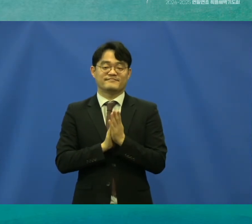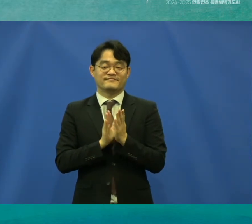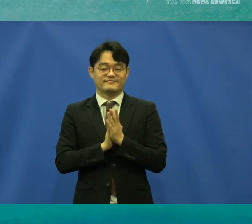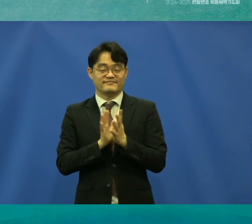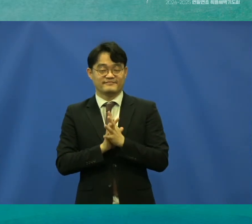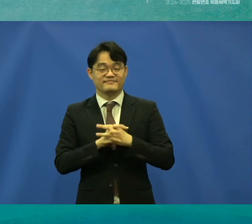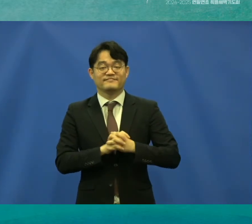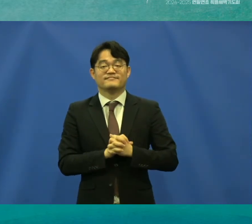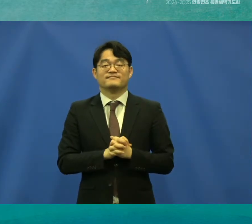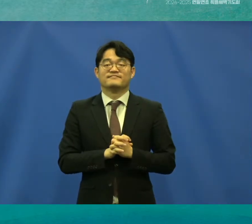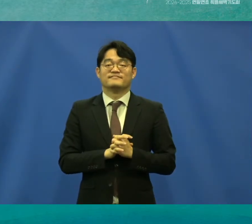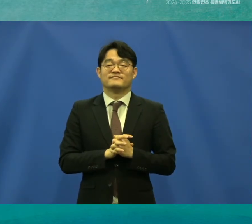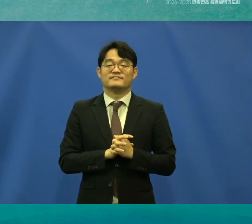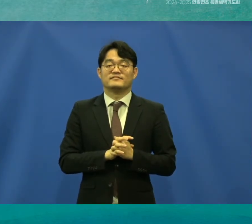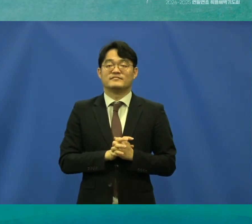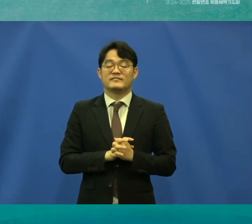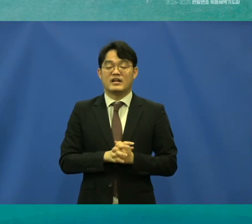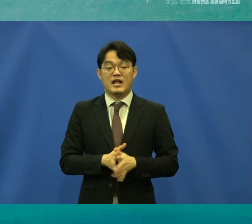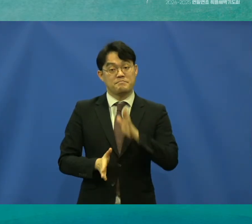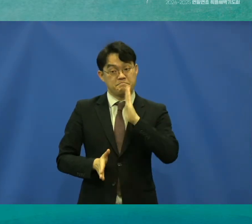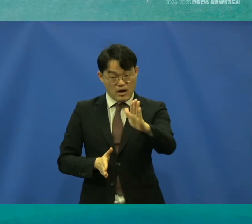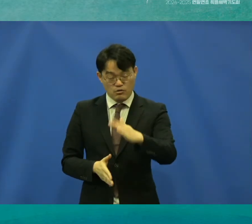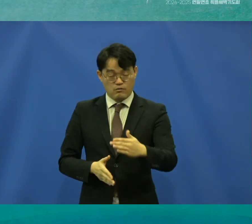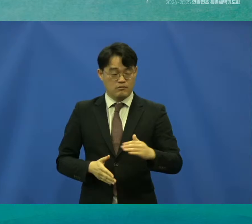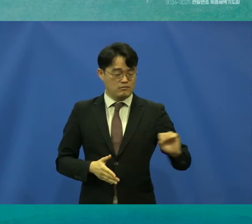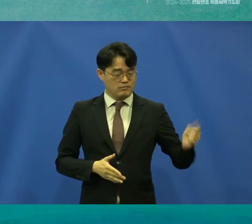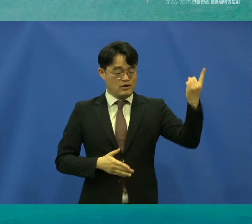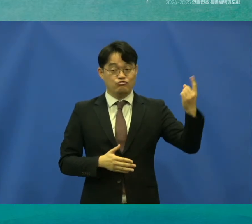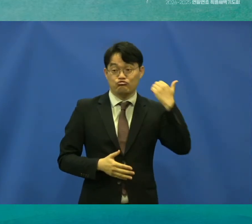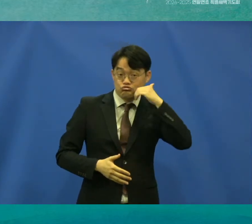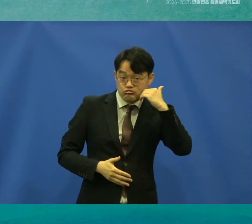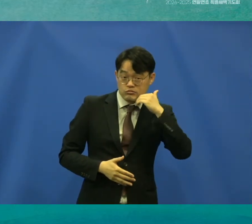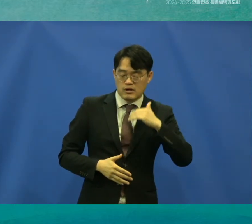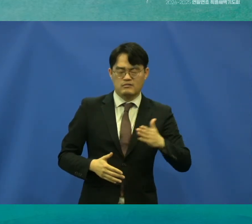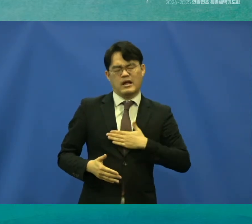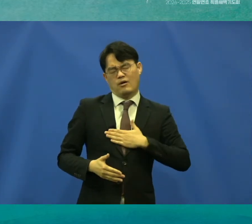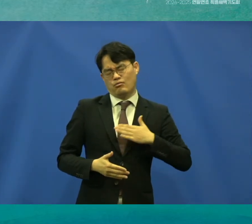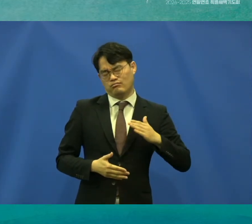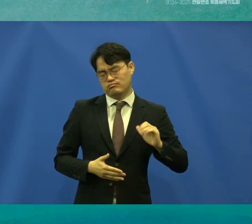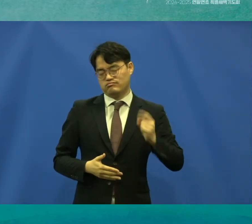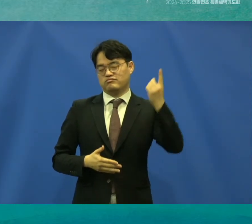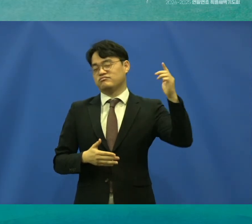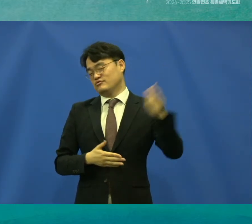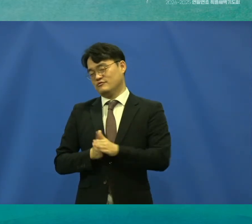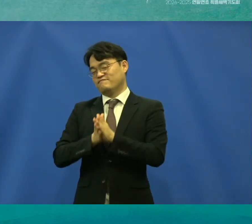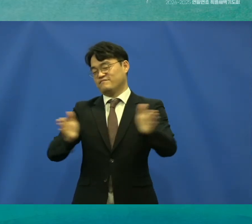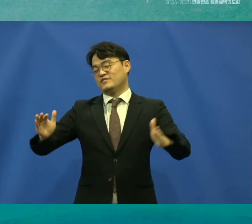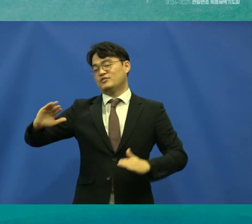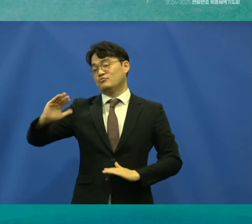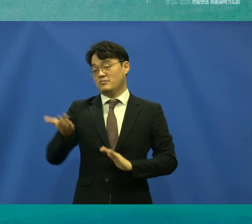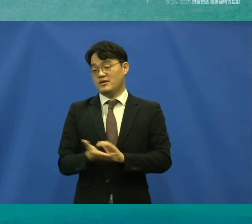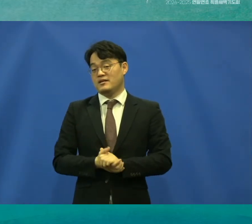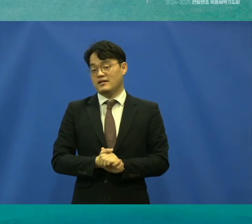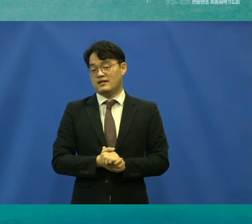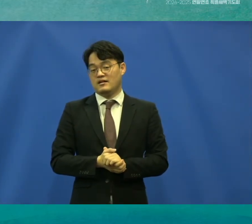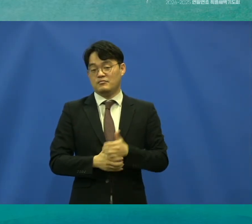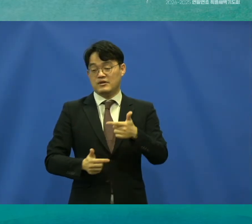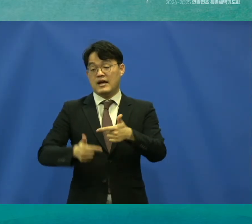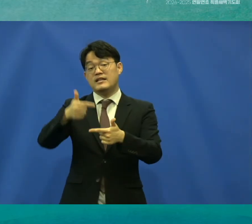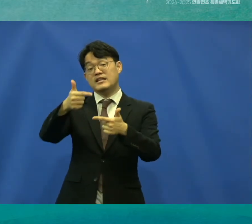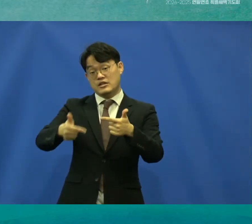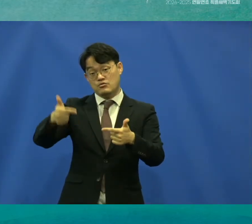나로부터 시작됩니다. 네 니느웨에 일어났던 그 부흥